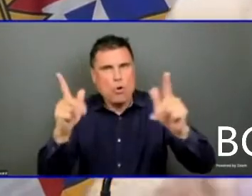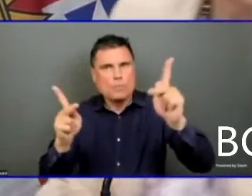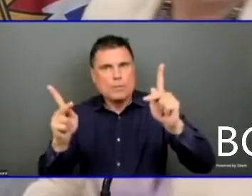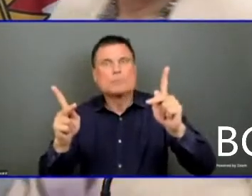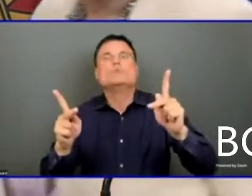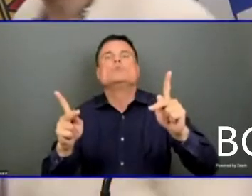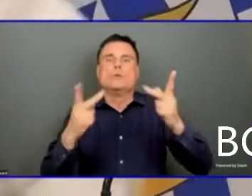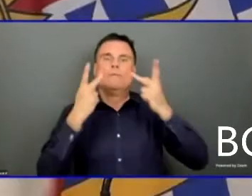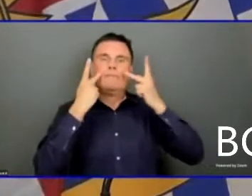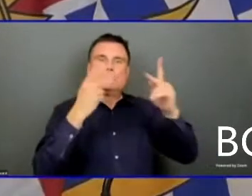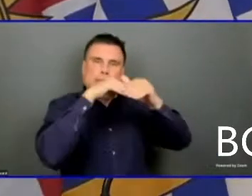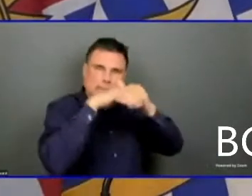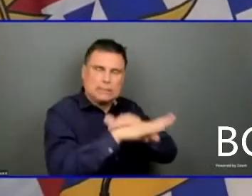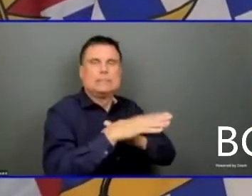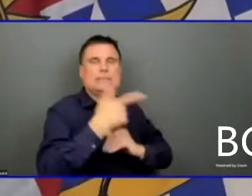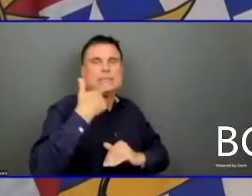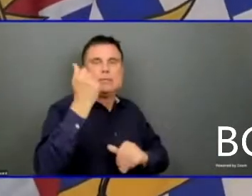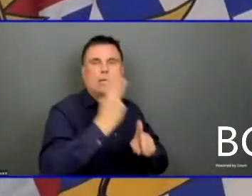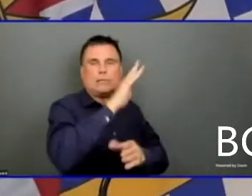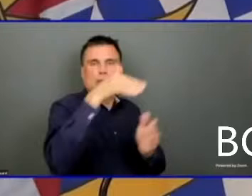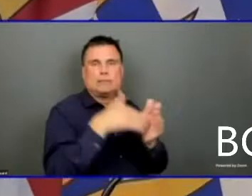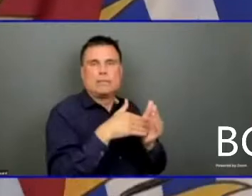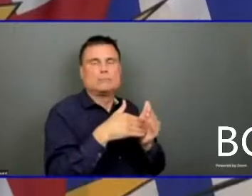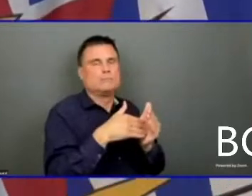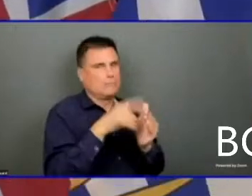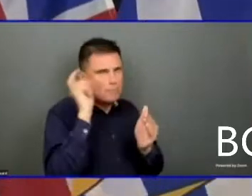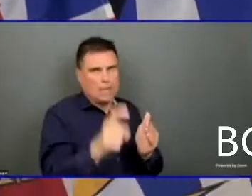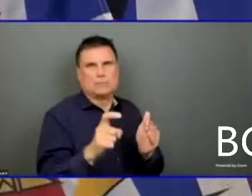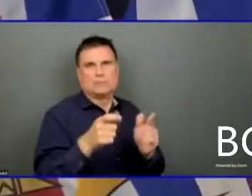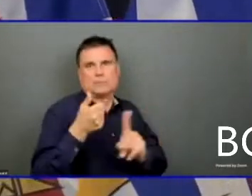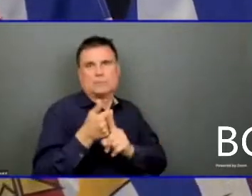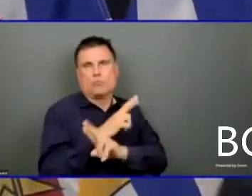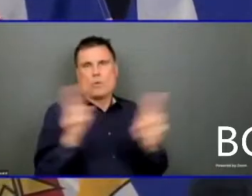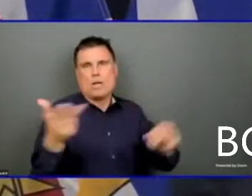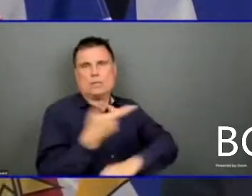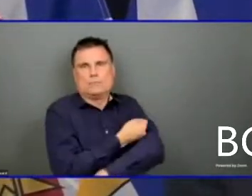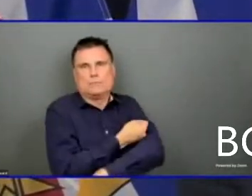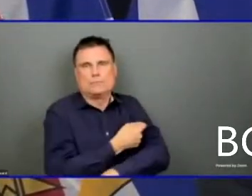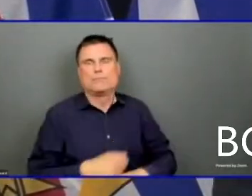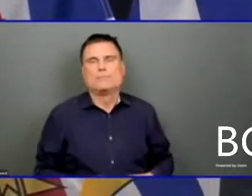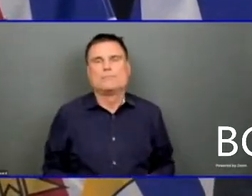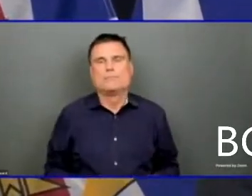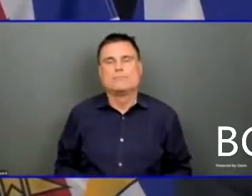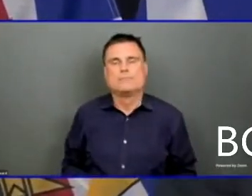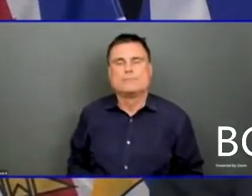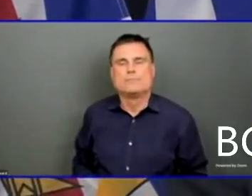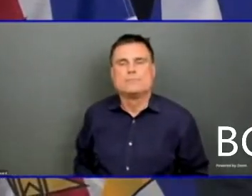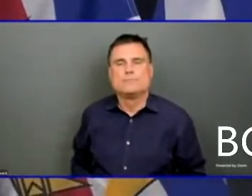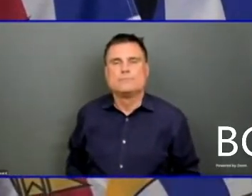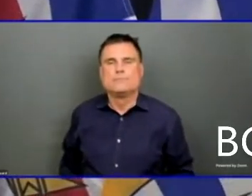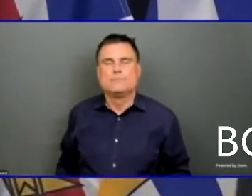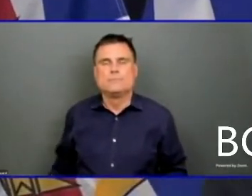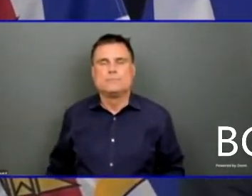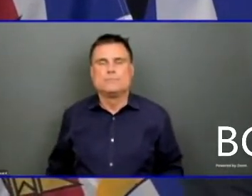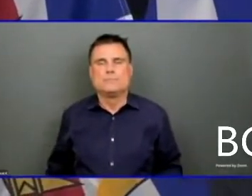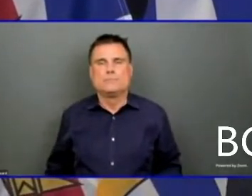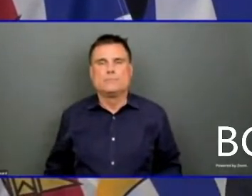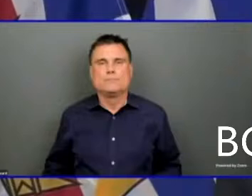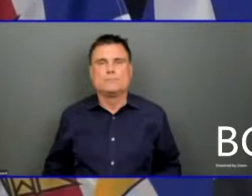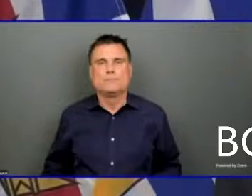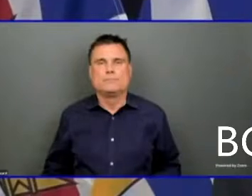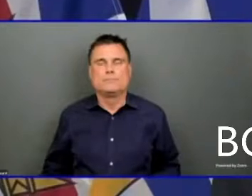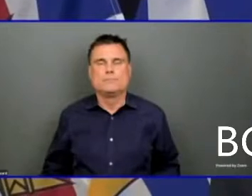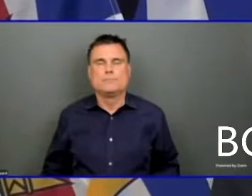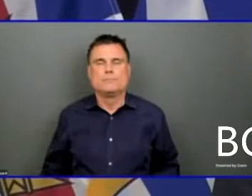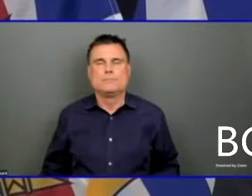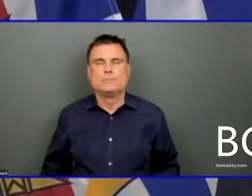人居民以及这个护理员工做一个强制性的疫苗措施我认为这个也是很重要的那